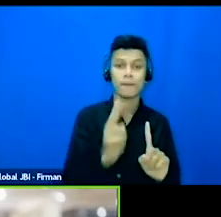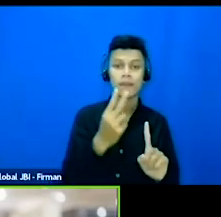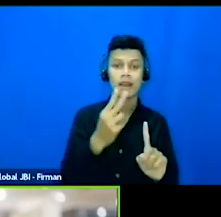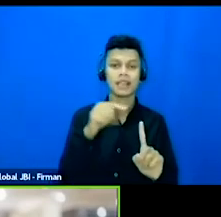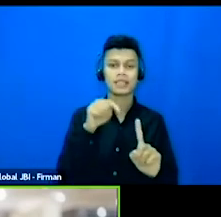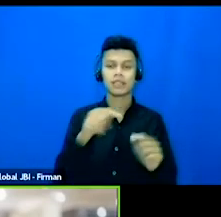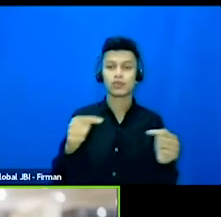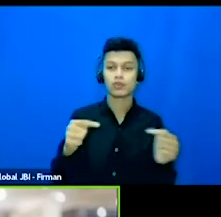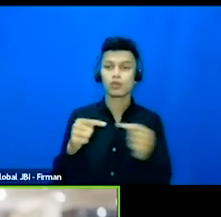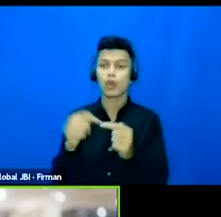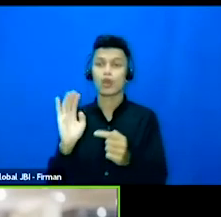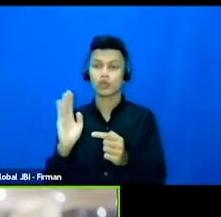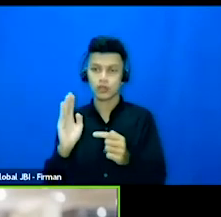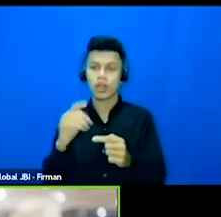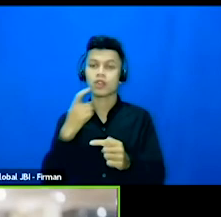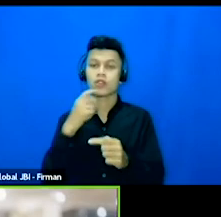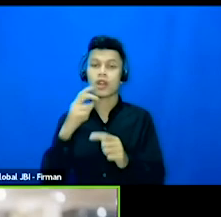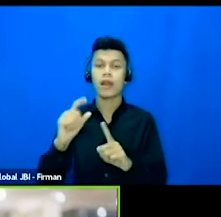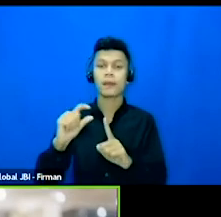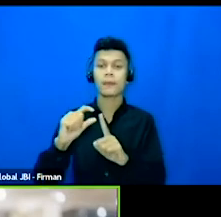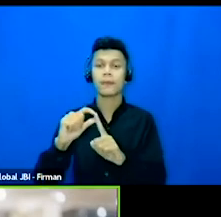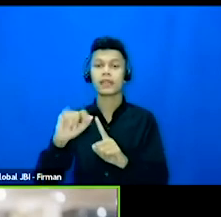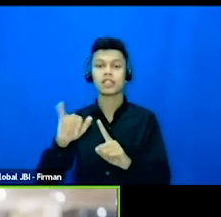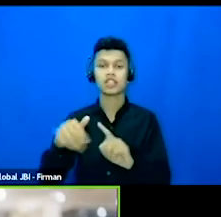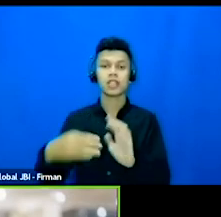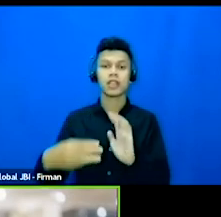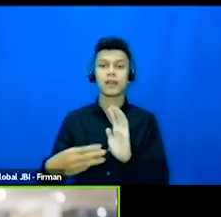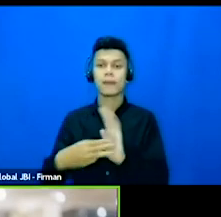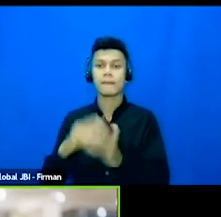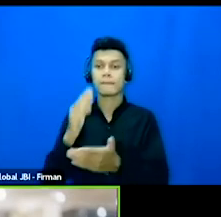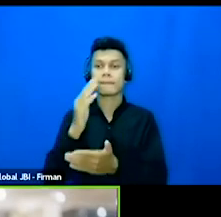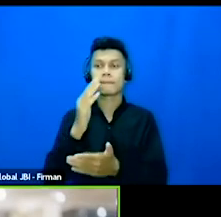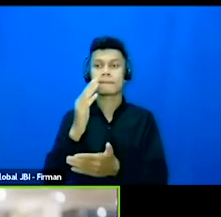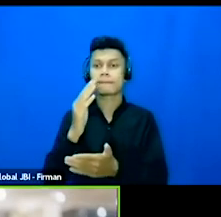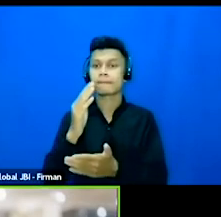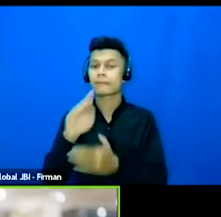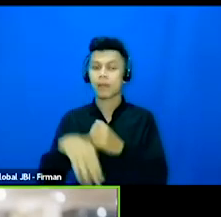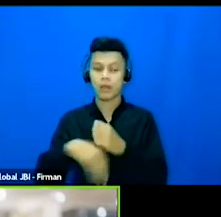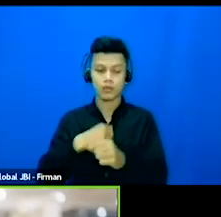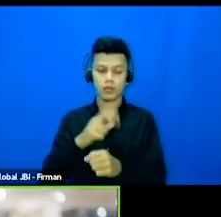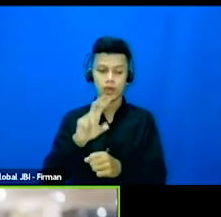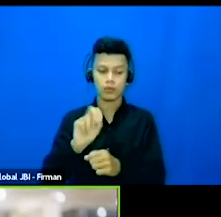rencana pembangunan jangka menengah 2020-2024